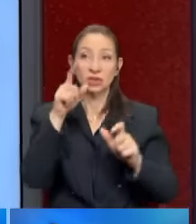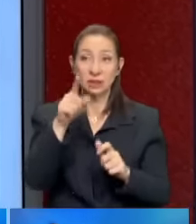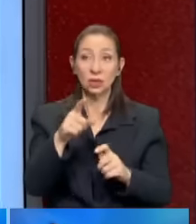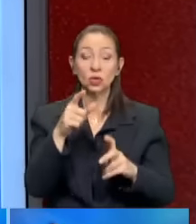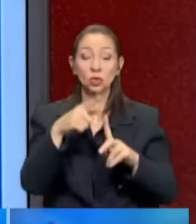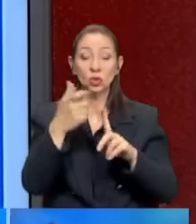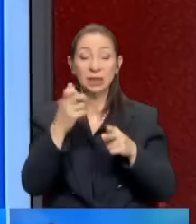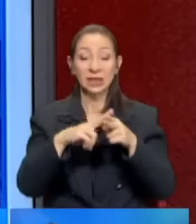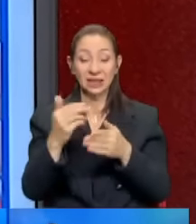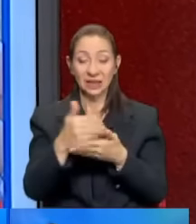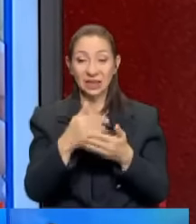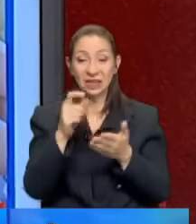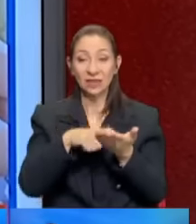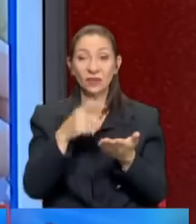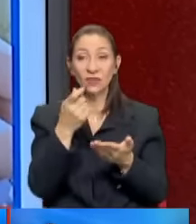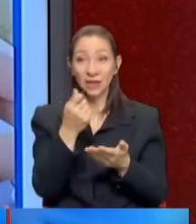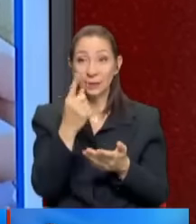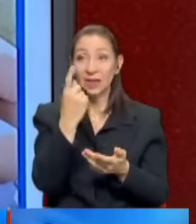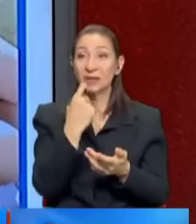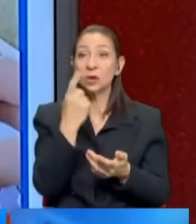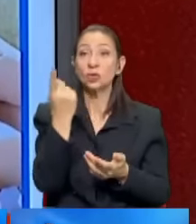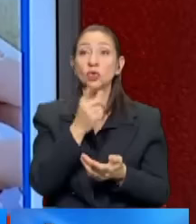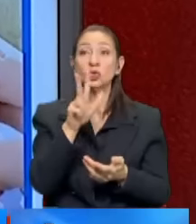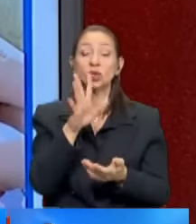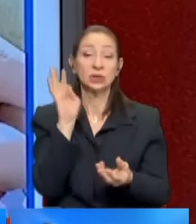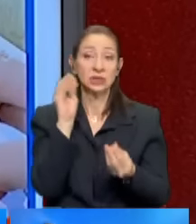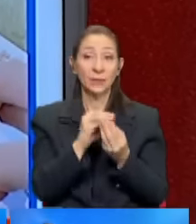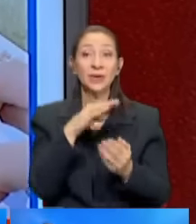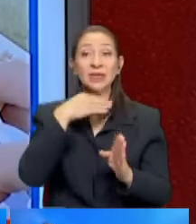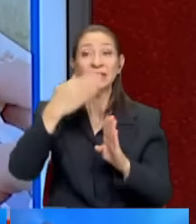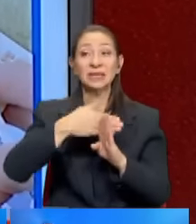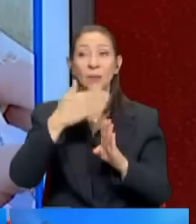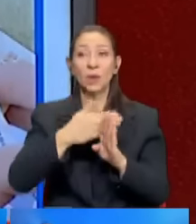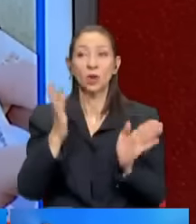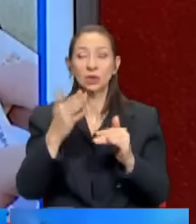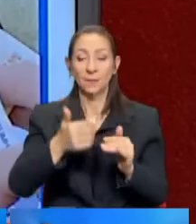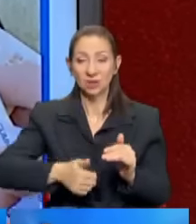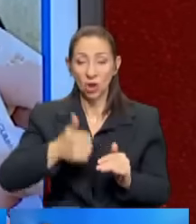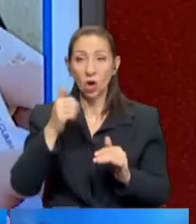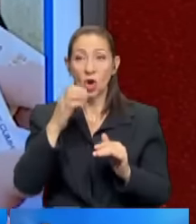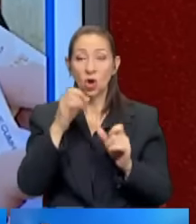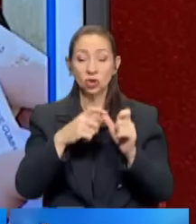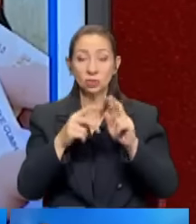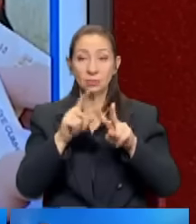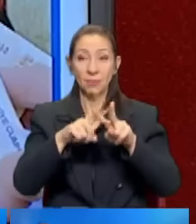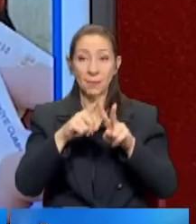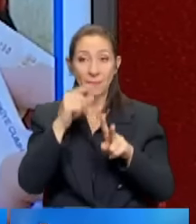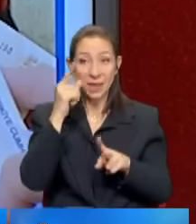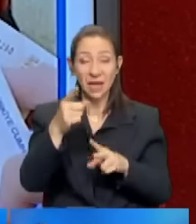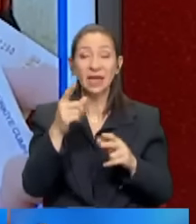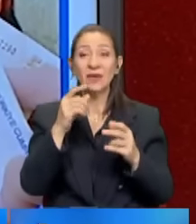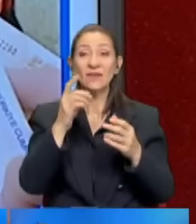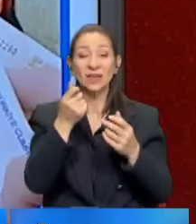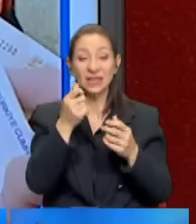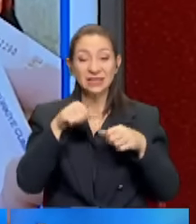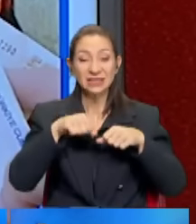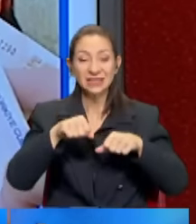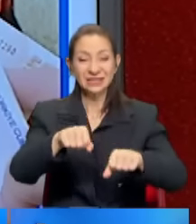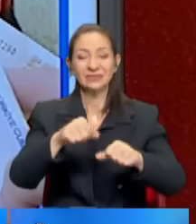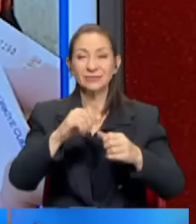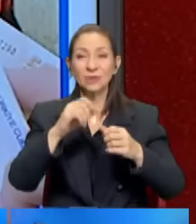tüyük verilerine göre tavuk fiyatları bir yılda % 34 arttı Kasaplar Odası Başkan Başkanı Osman yardımcı fiyatları zincir marketlerin ve